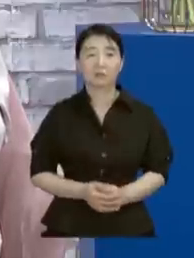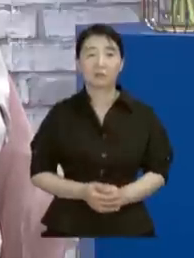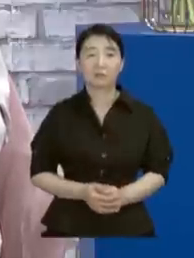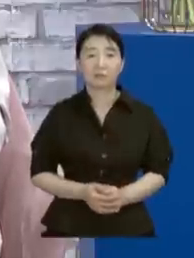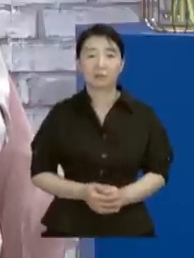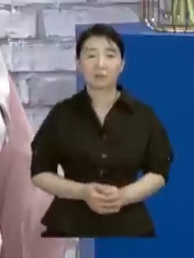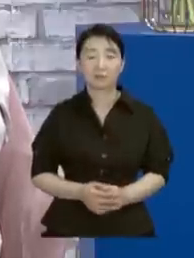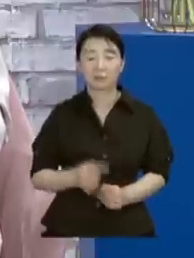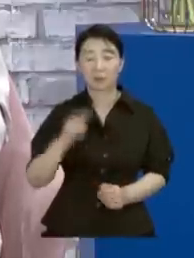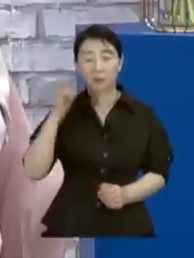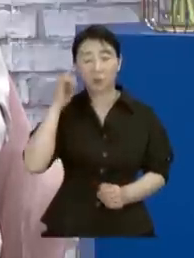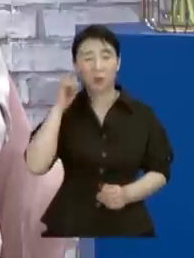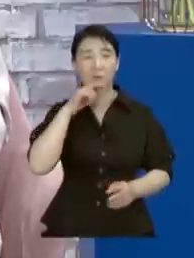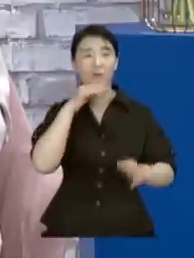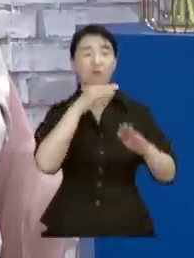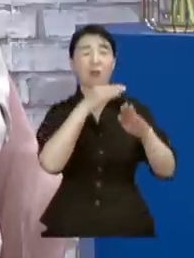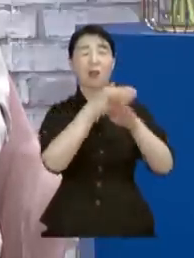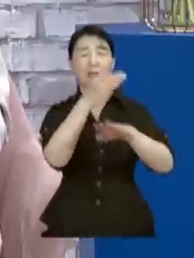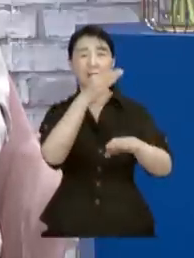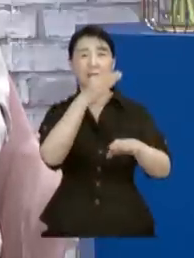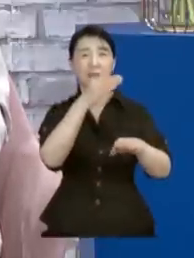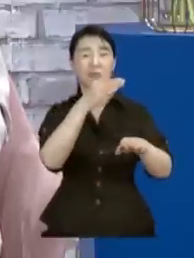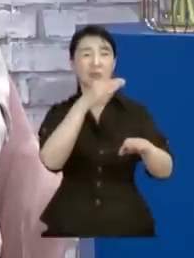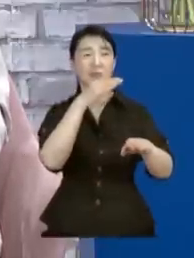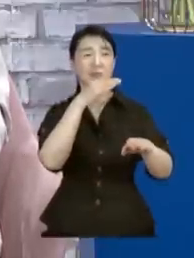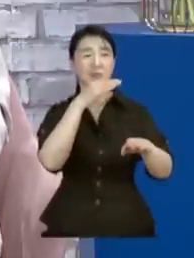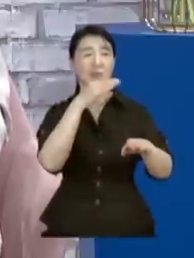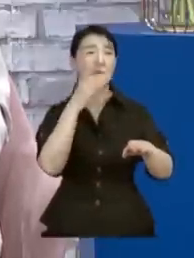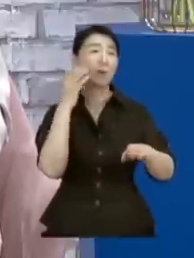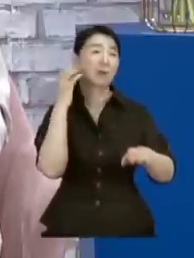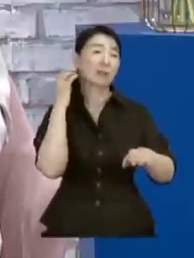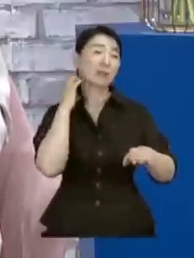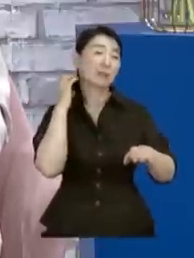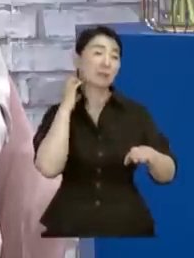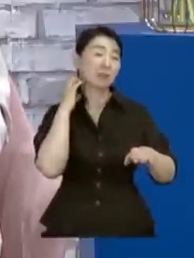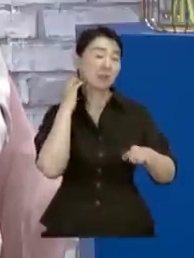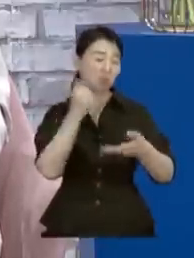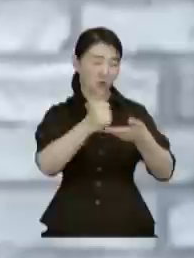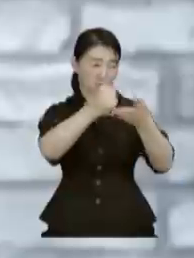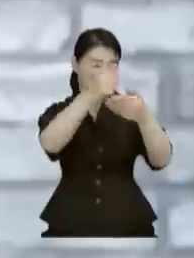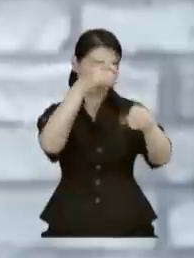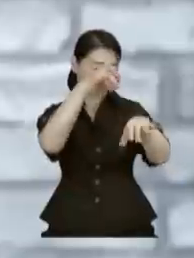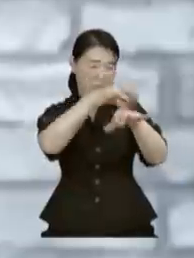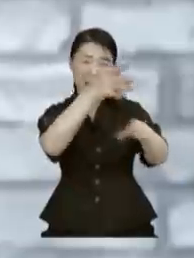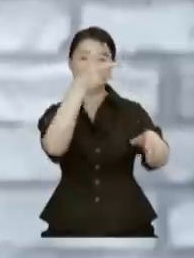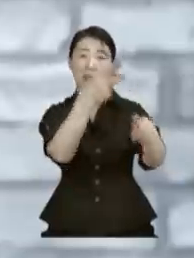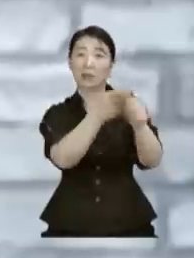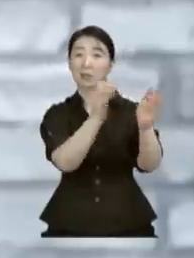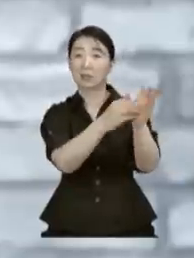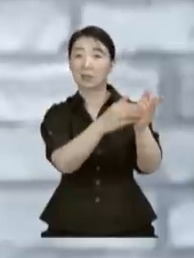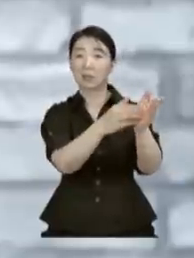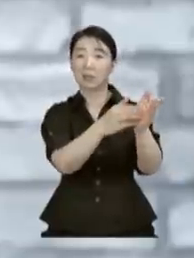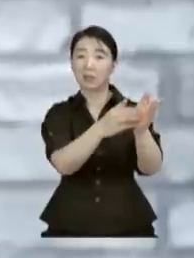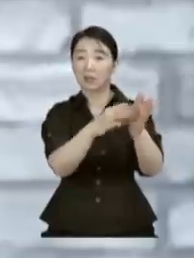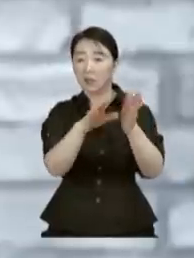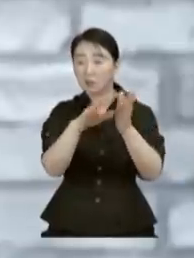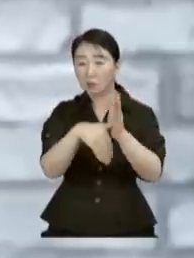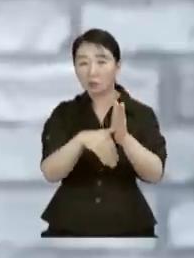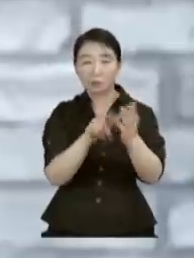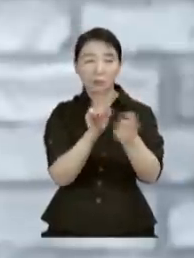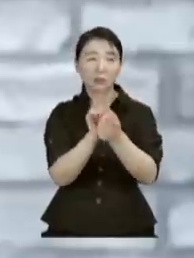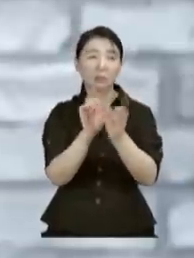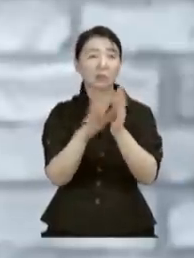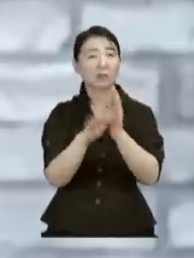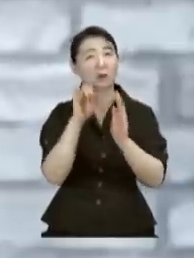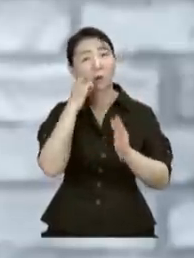왜 뼛속까지 주체 사상으로 이렇게 막 물들어 있다 이런 얘기까지 하는데 그러면은 이게 어려움이 분명히 있었을 거라는